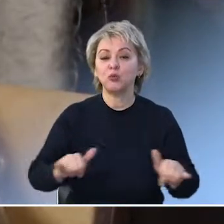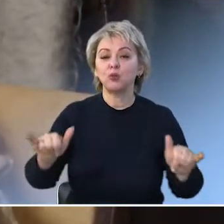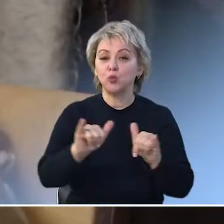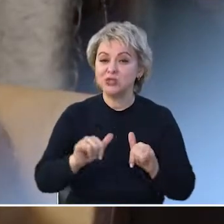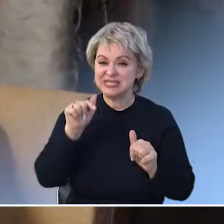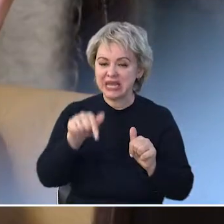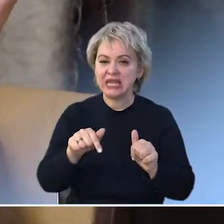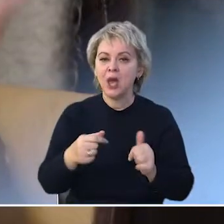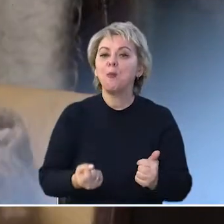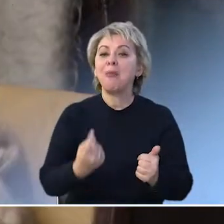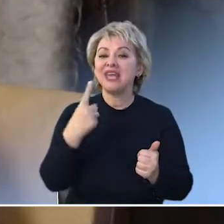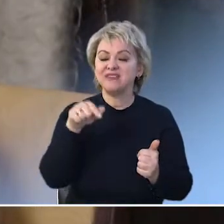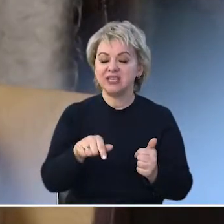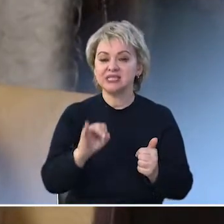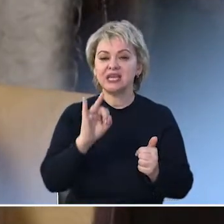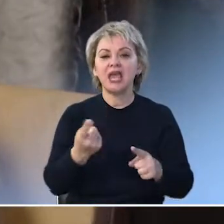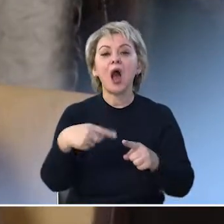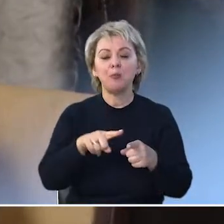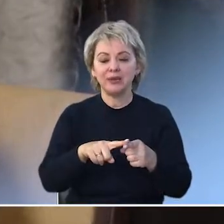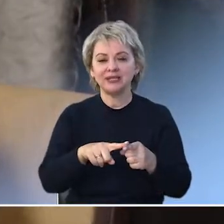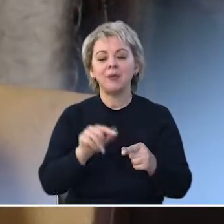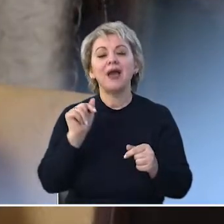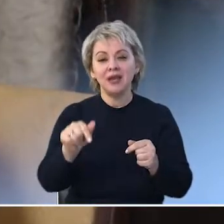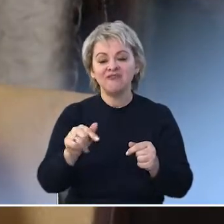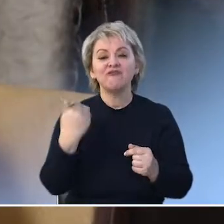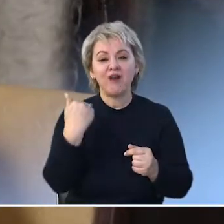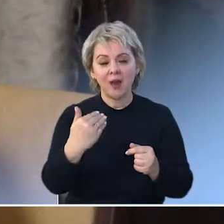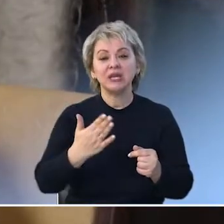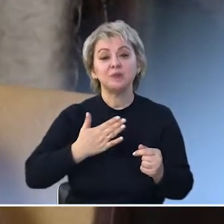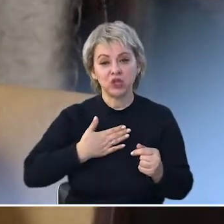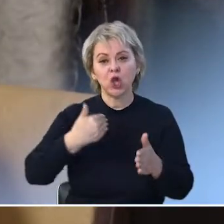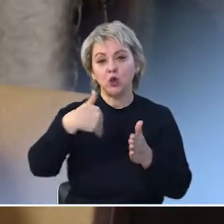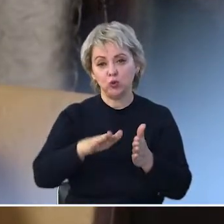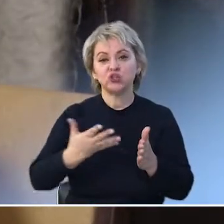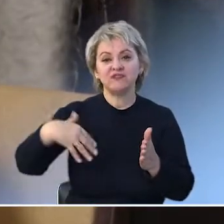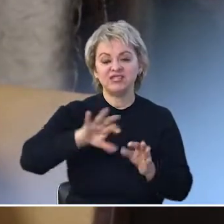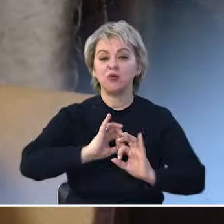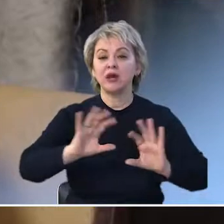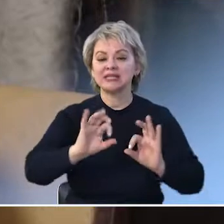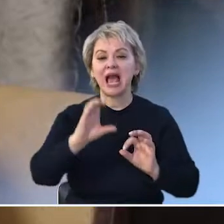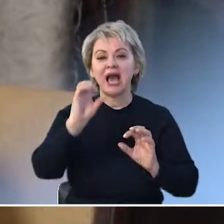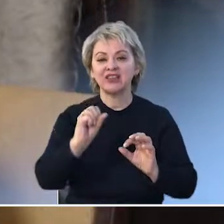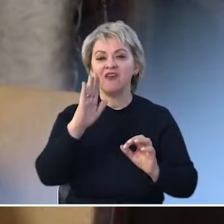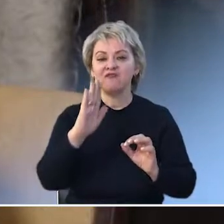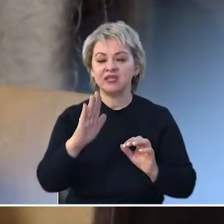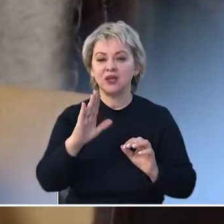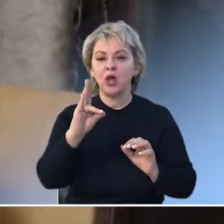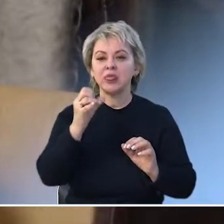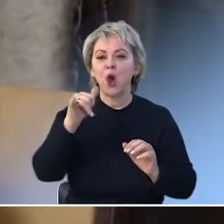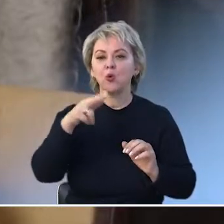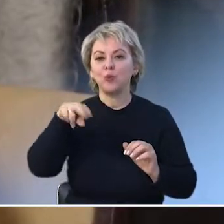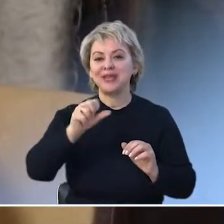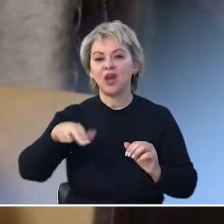чтобы этот музей появился. И об этом вам и мне лучше всего расскажет Александр